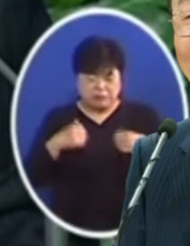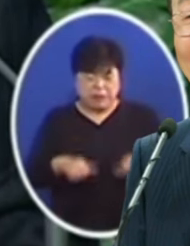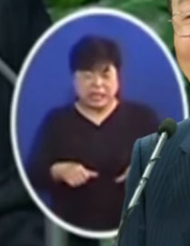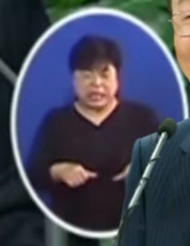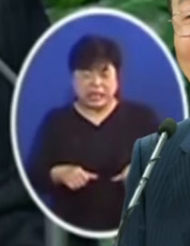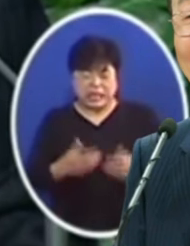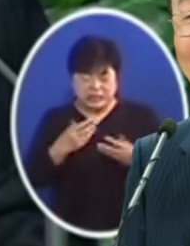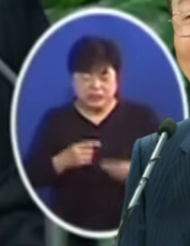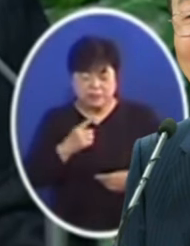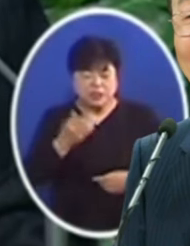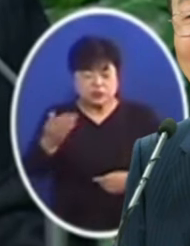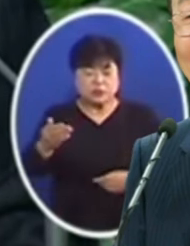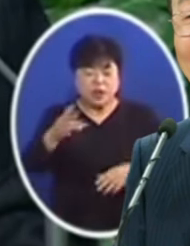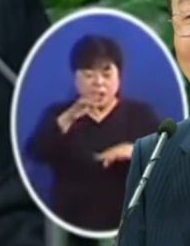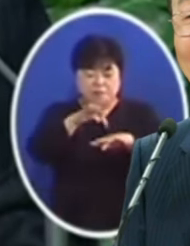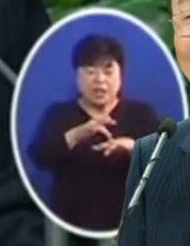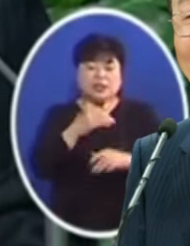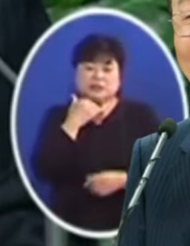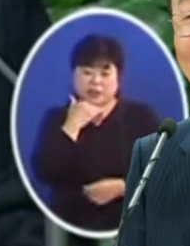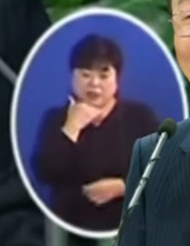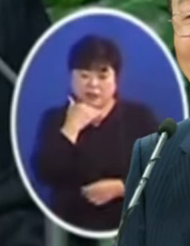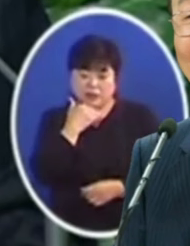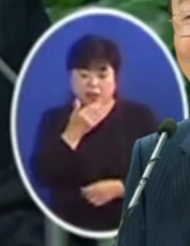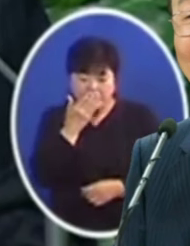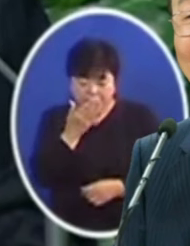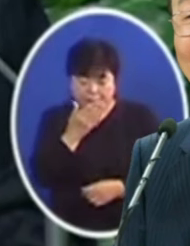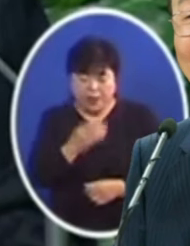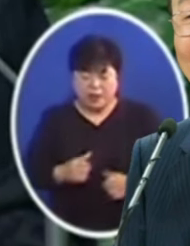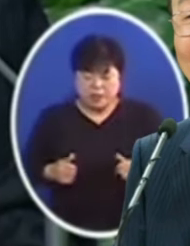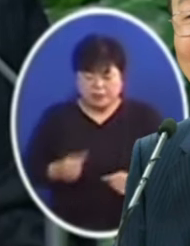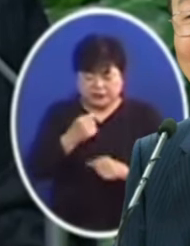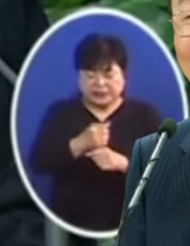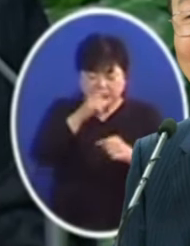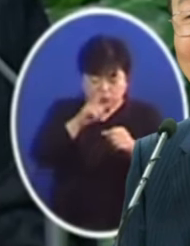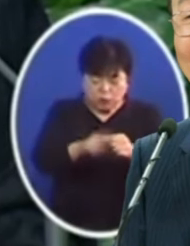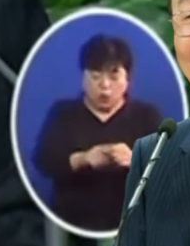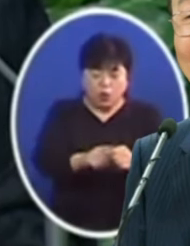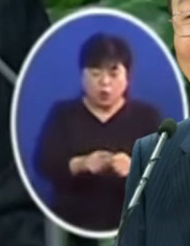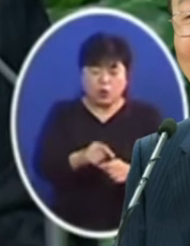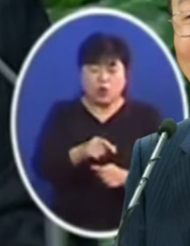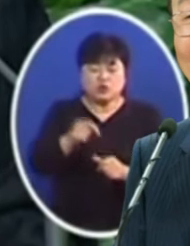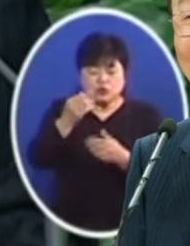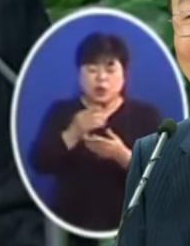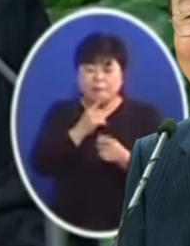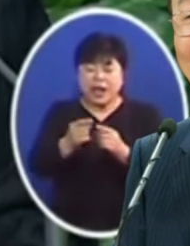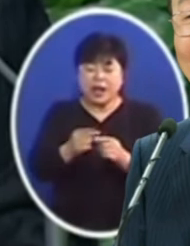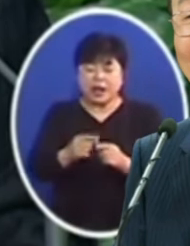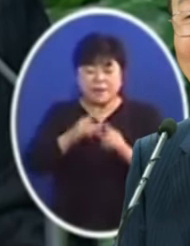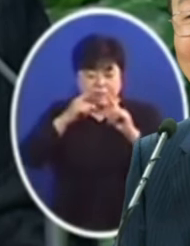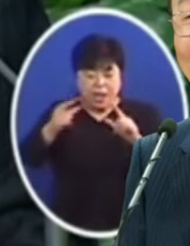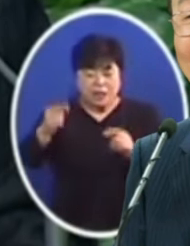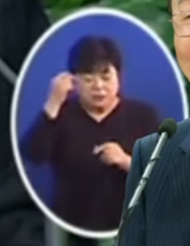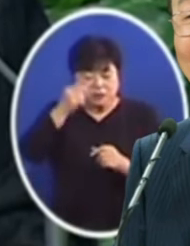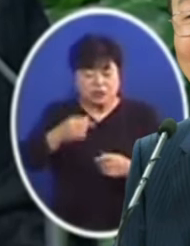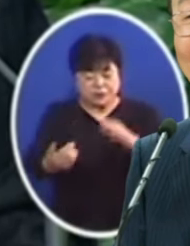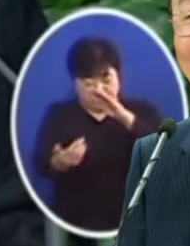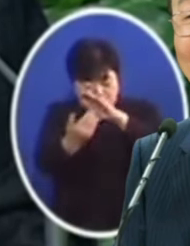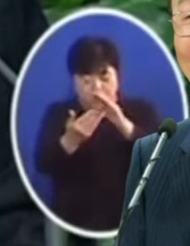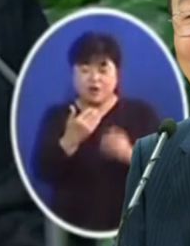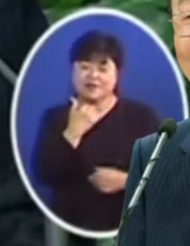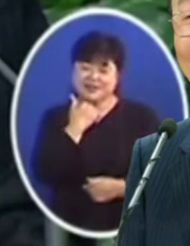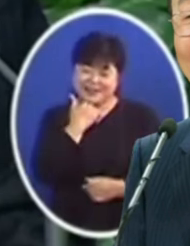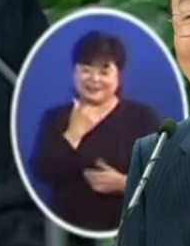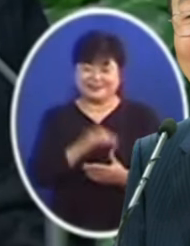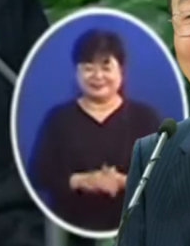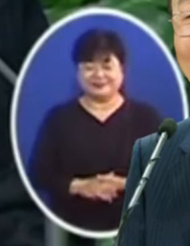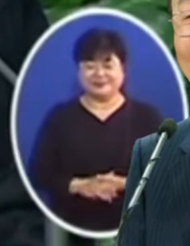하면 마귀가 집행하기 위해서 기다리고, 긍정적이고 적극적이고 창조적이고 후속적인 말을 하면 성령이 이루기 위해서 기다리고 계신